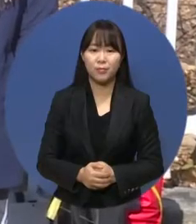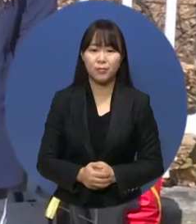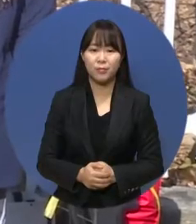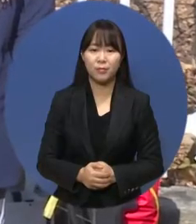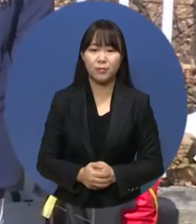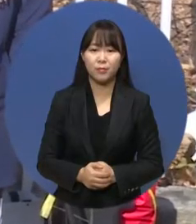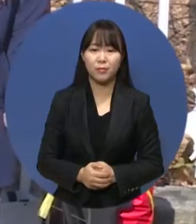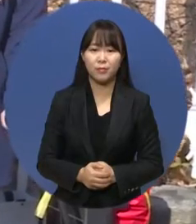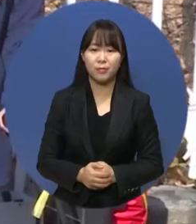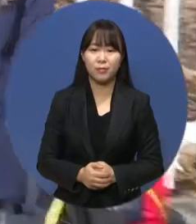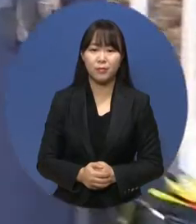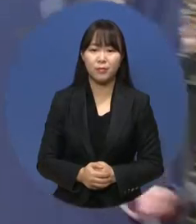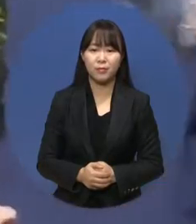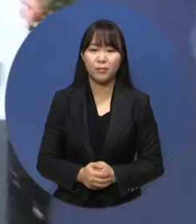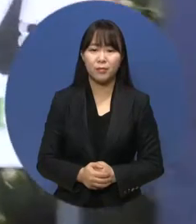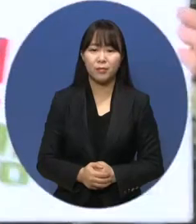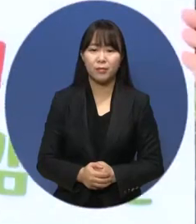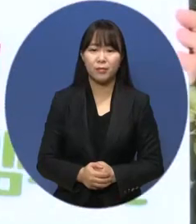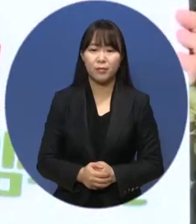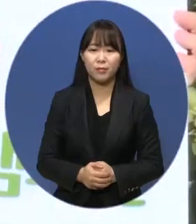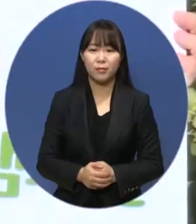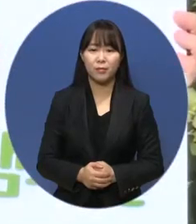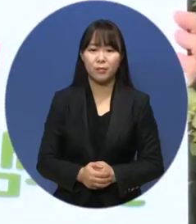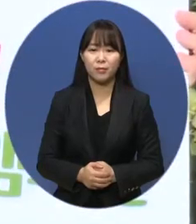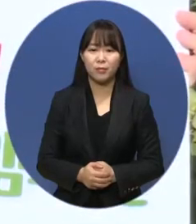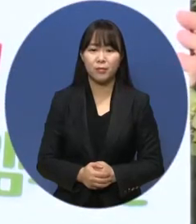복지 tv 뉴스 더 승용 입니다